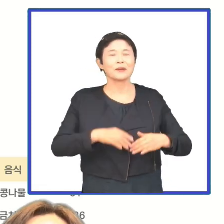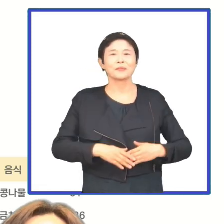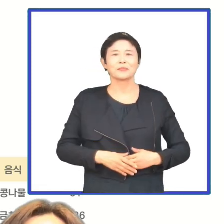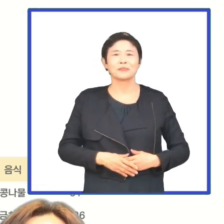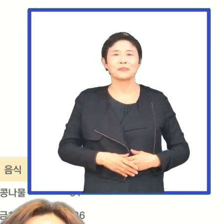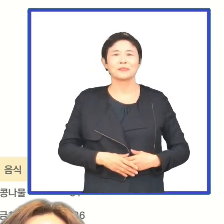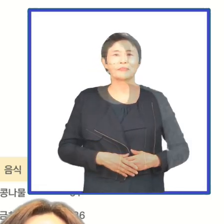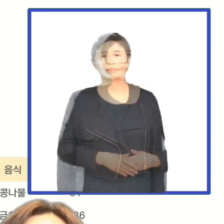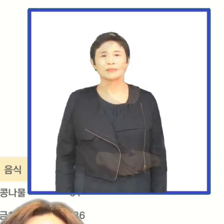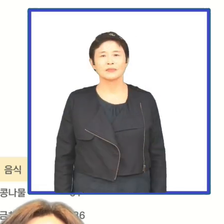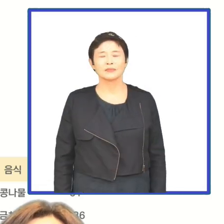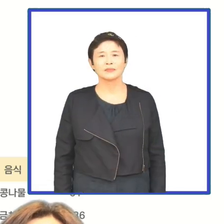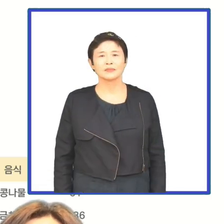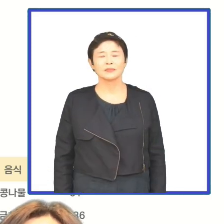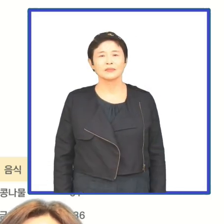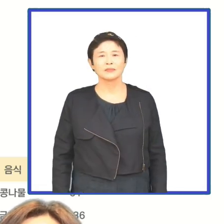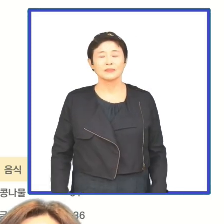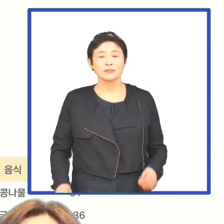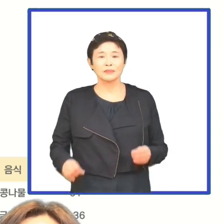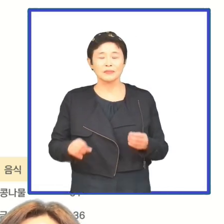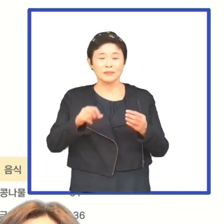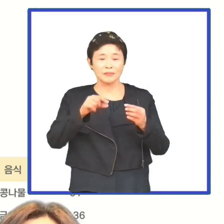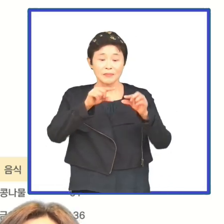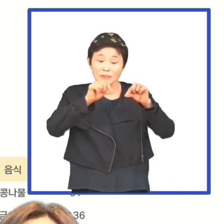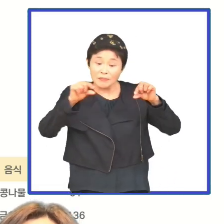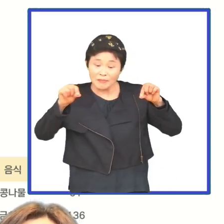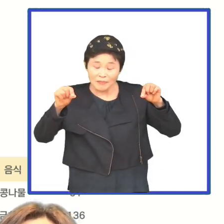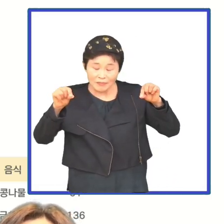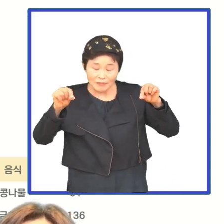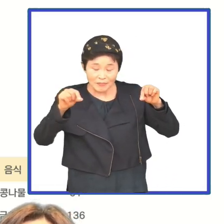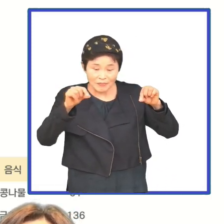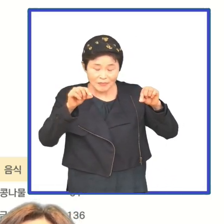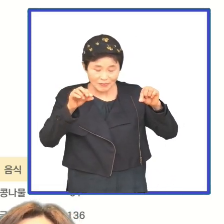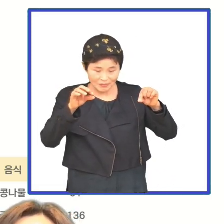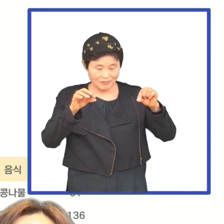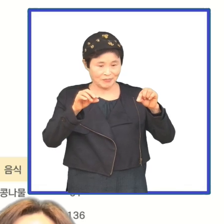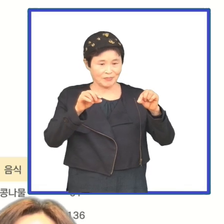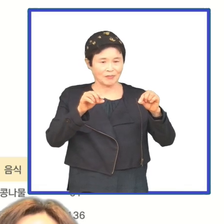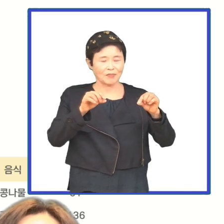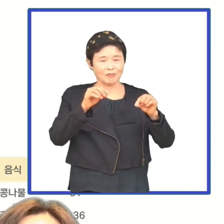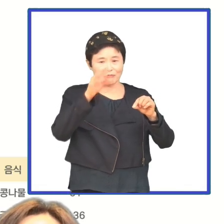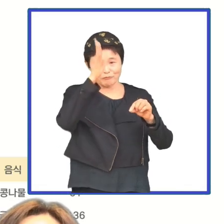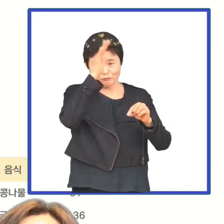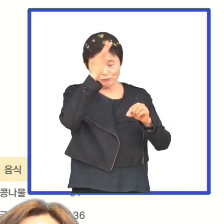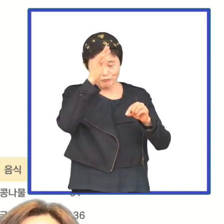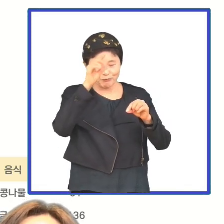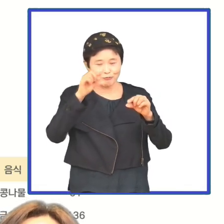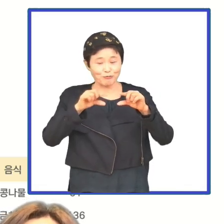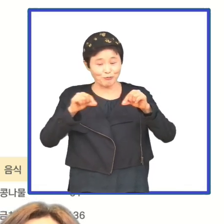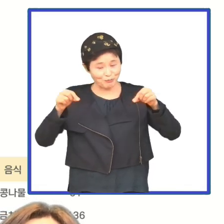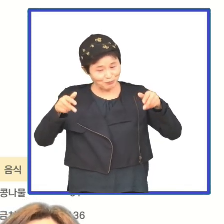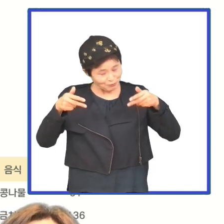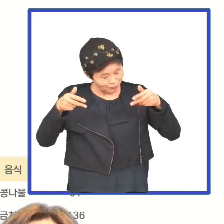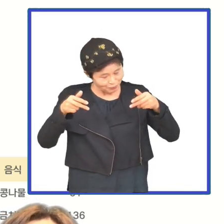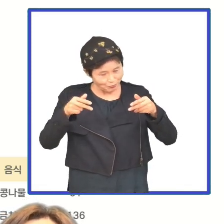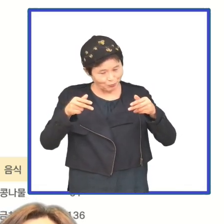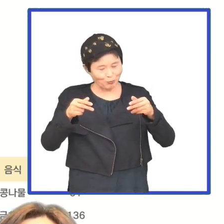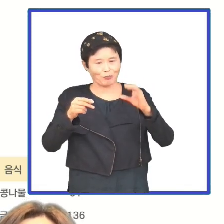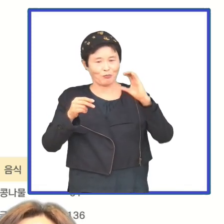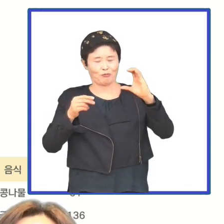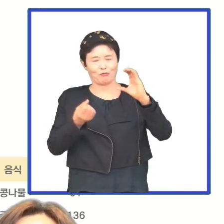메뉴를 보면 닭볶음탕과 잡채가 특히 탄소량이 높게 나타난 걸 볼 수 있어요. 우리가 먹은